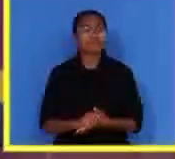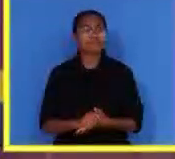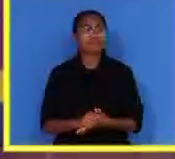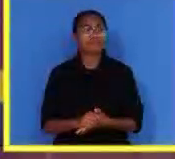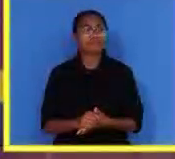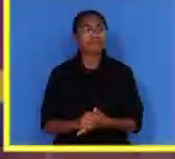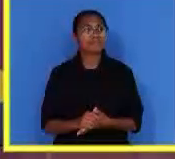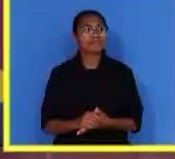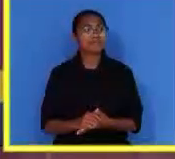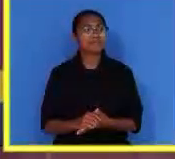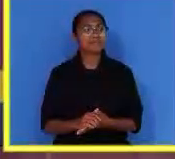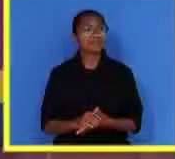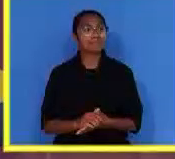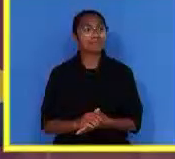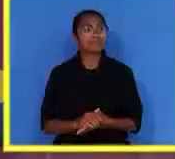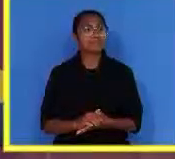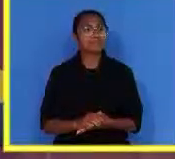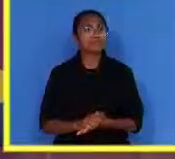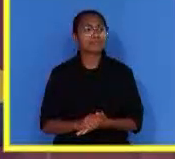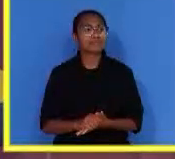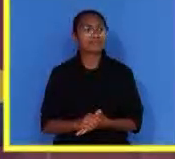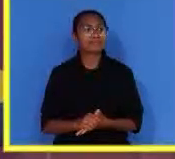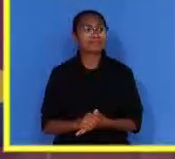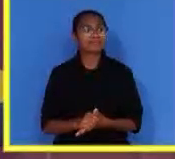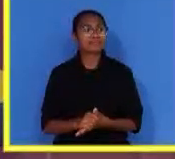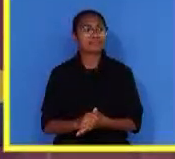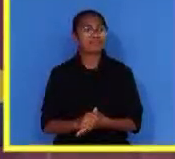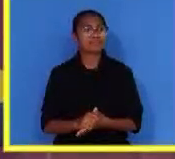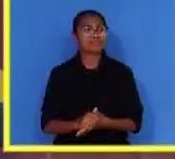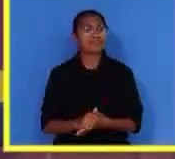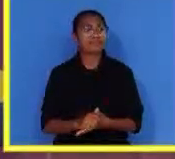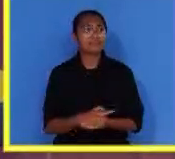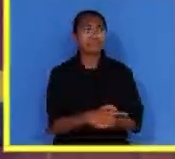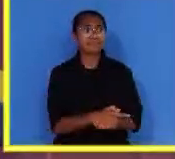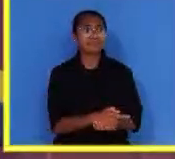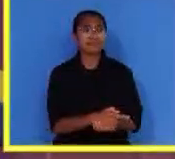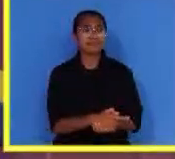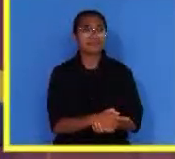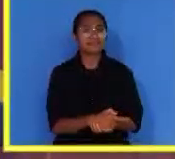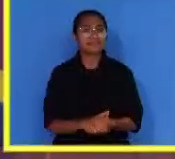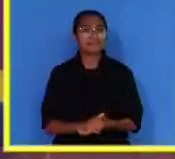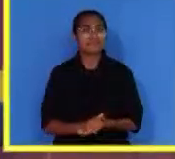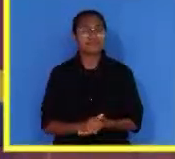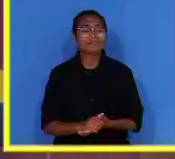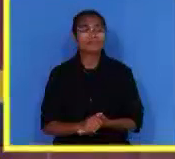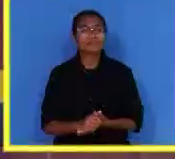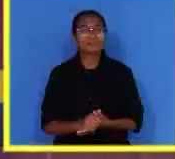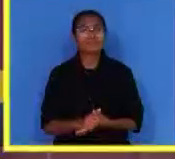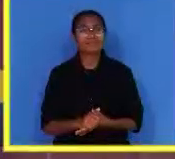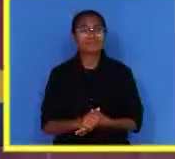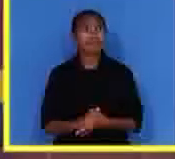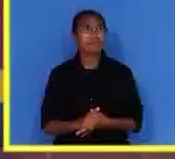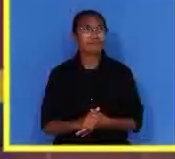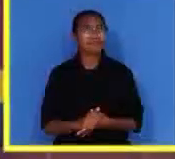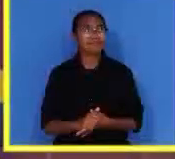tidak terkecuali kelompok rentan. Dalam pelaksanaan pastinya ada pertanyaan dan juga tantangan yang dihadapi untuk